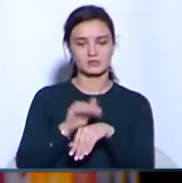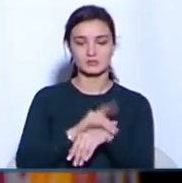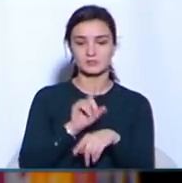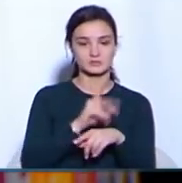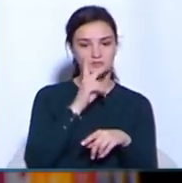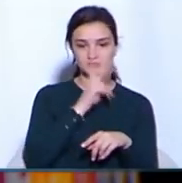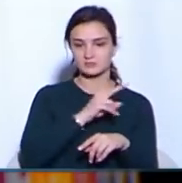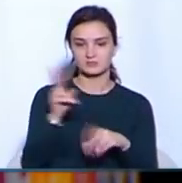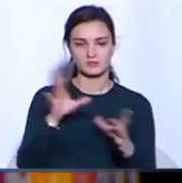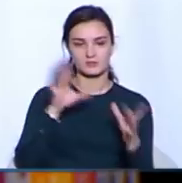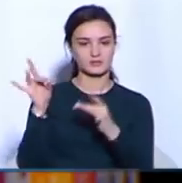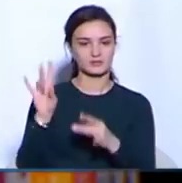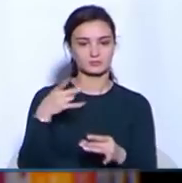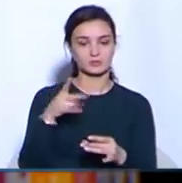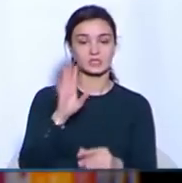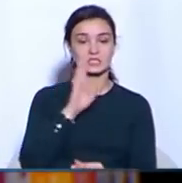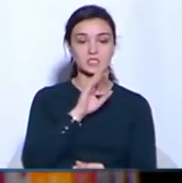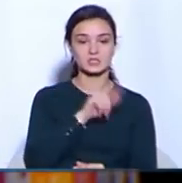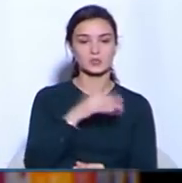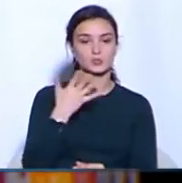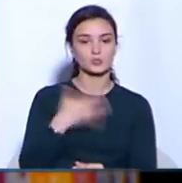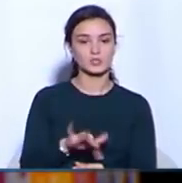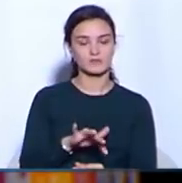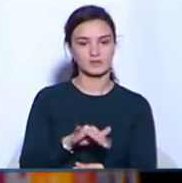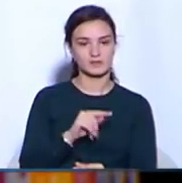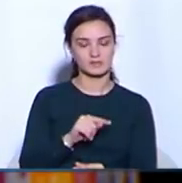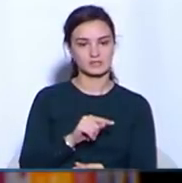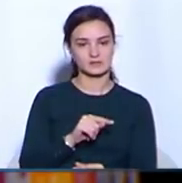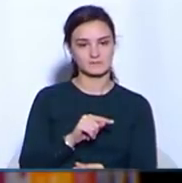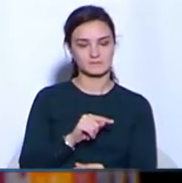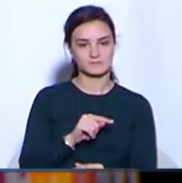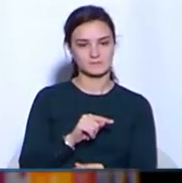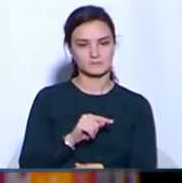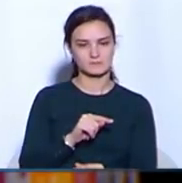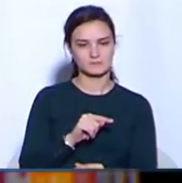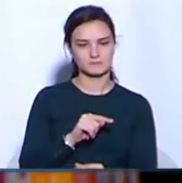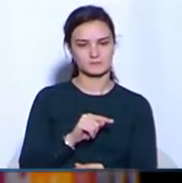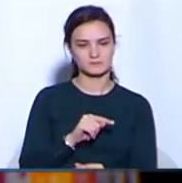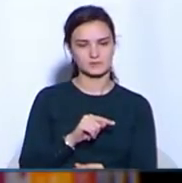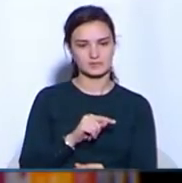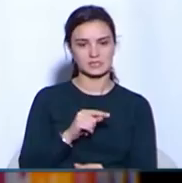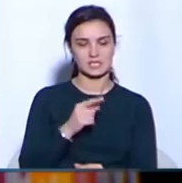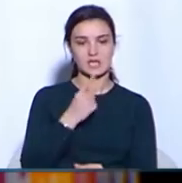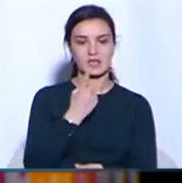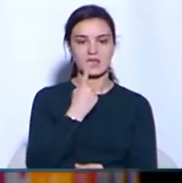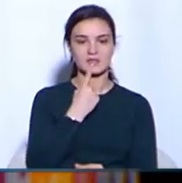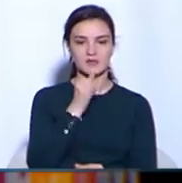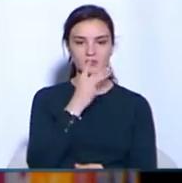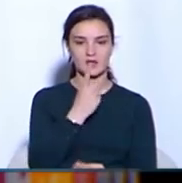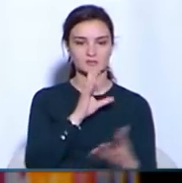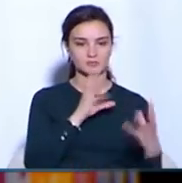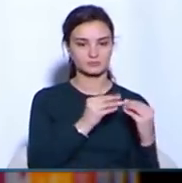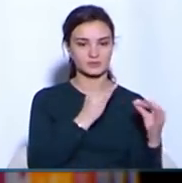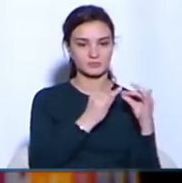აღქმა ემოციების, ანუ დედასთან მას უკვე გაკვალული გზა აქვს, უკვე ერთენაზე ლაპარაკობენ ისინი